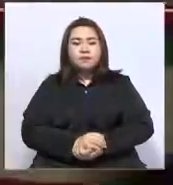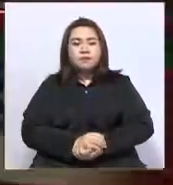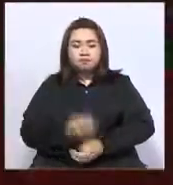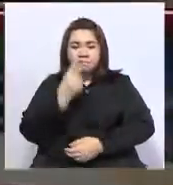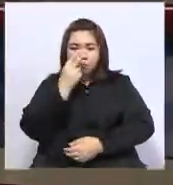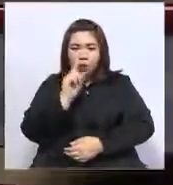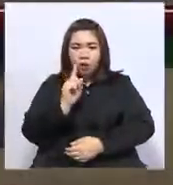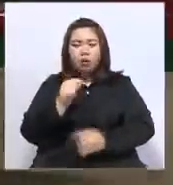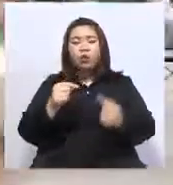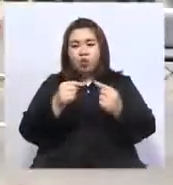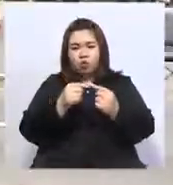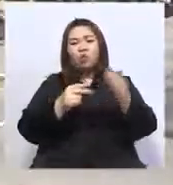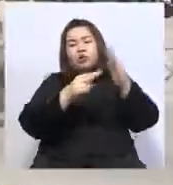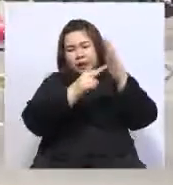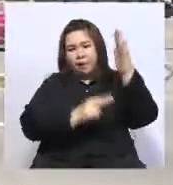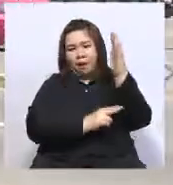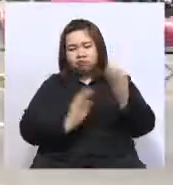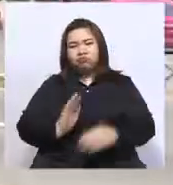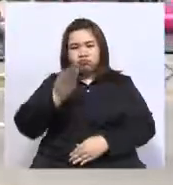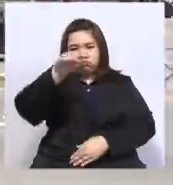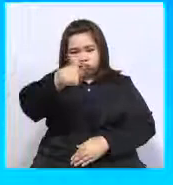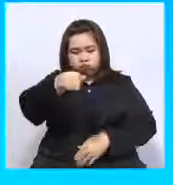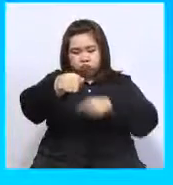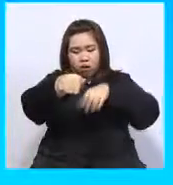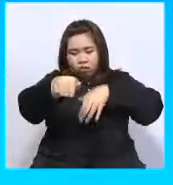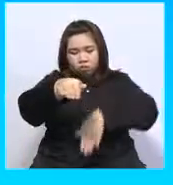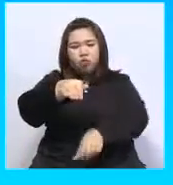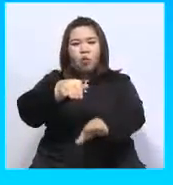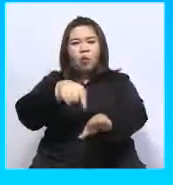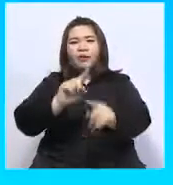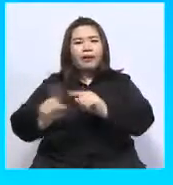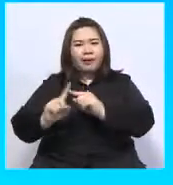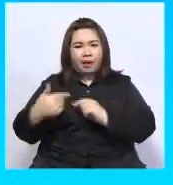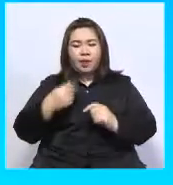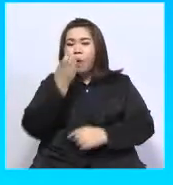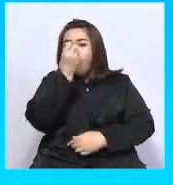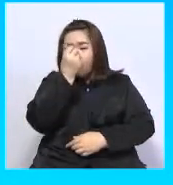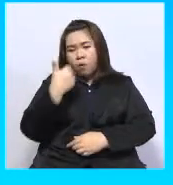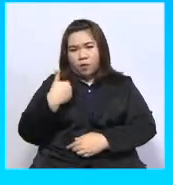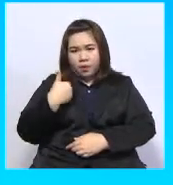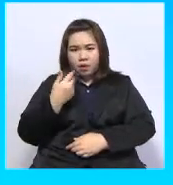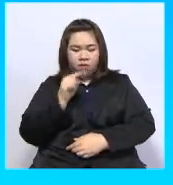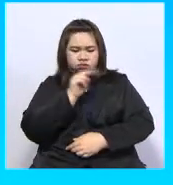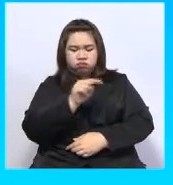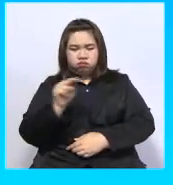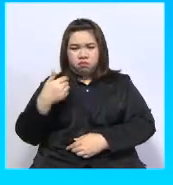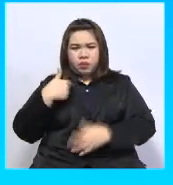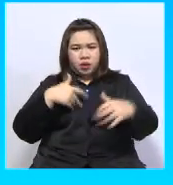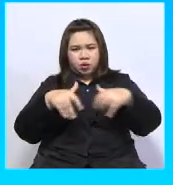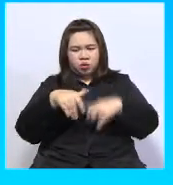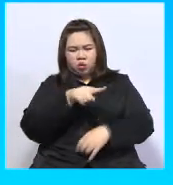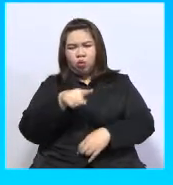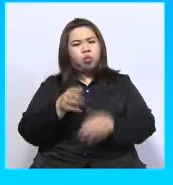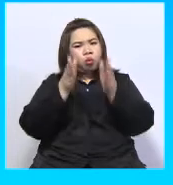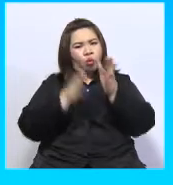จะเ้ ๆ เลยประเวณทางขึ้นสะพานะอุมงลอดทางแยกและเปิดทดลองใช้มาแล้ว จนพบว่ามีประชาชนท